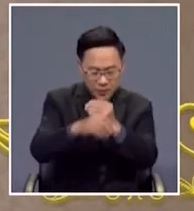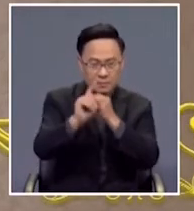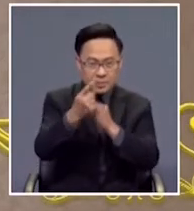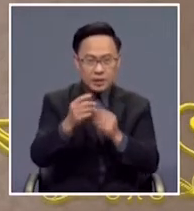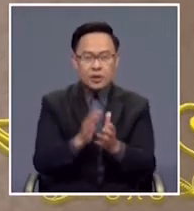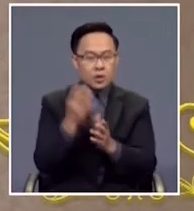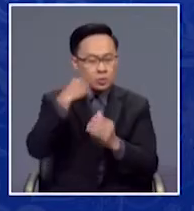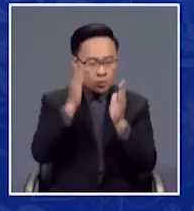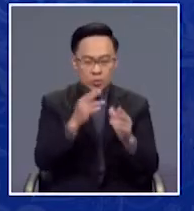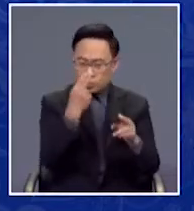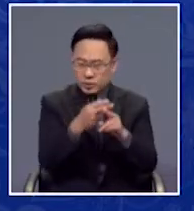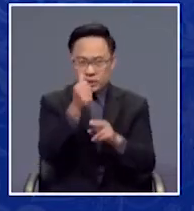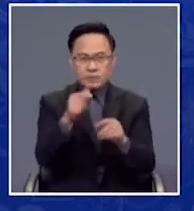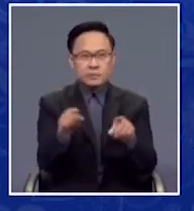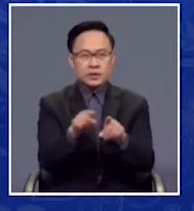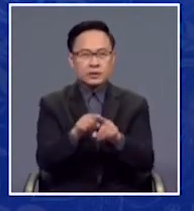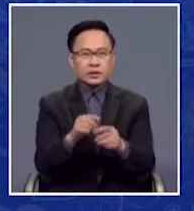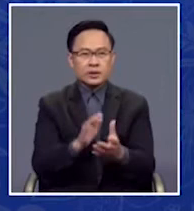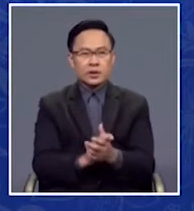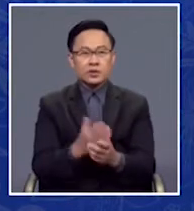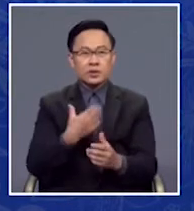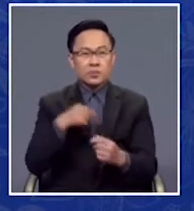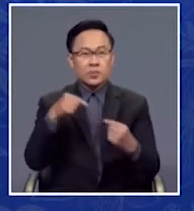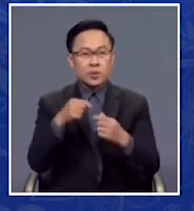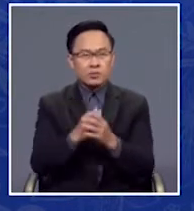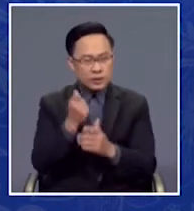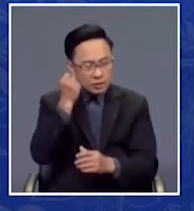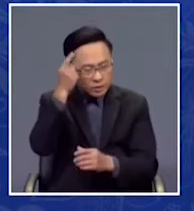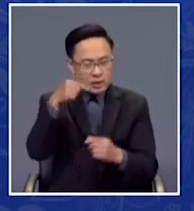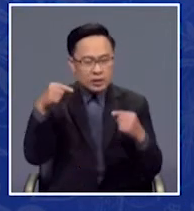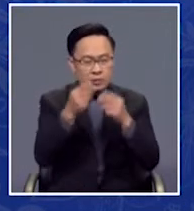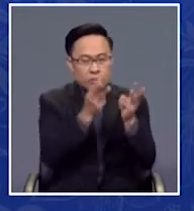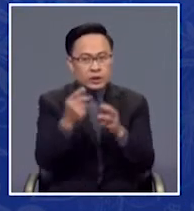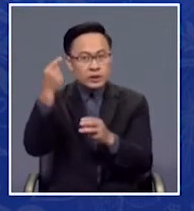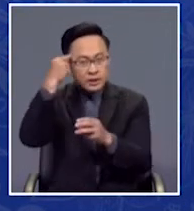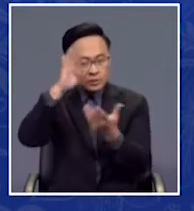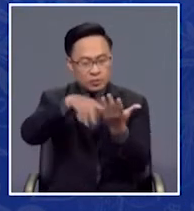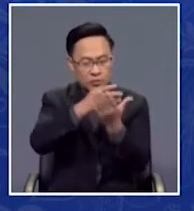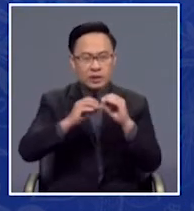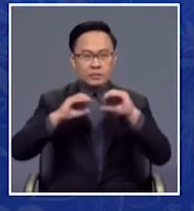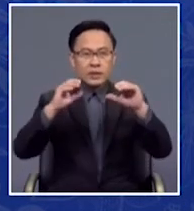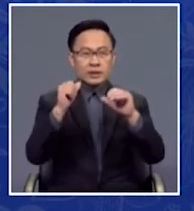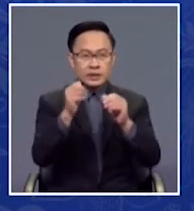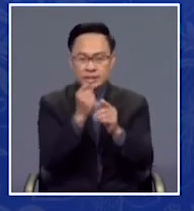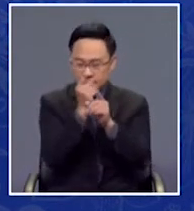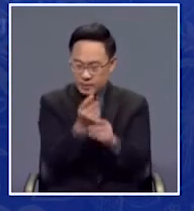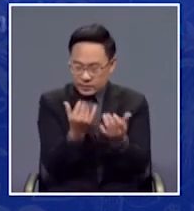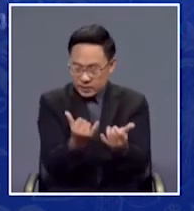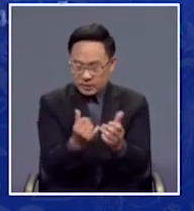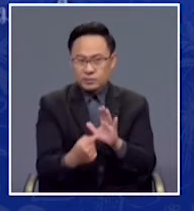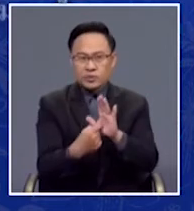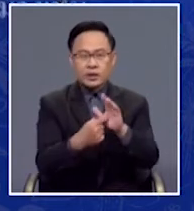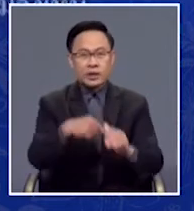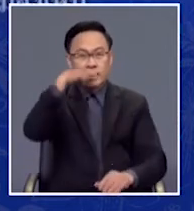ทุกคนทุกท่านที่น่าประทับใจก็คือน่าจะมีความเข้าใจหลักคิดและนโยบายรัฐบาลเป็นอย่างดีดังนี้